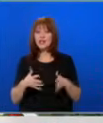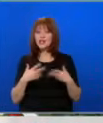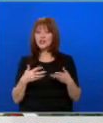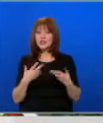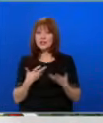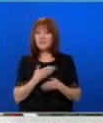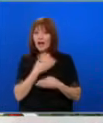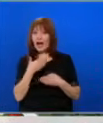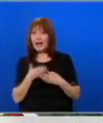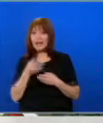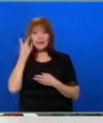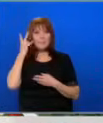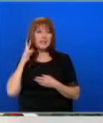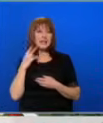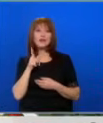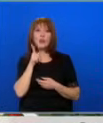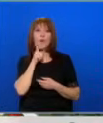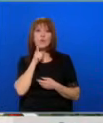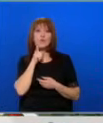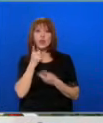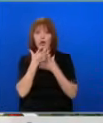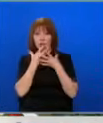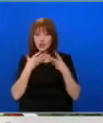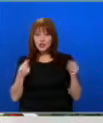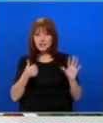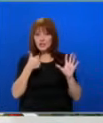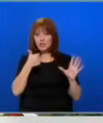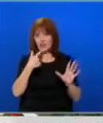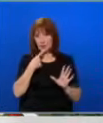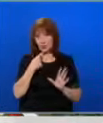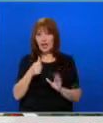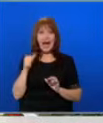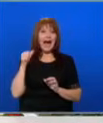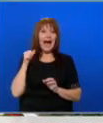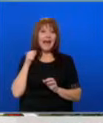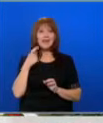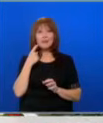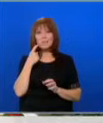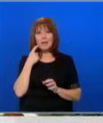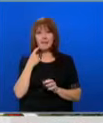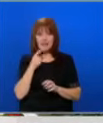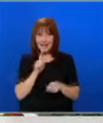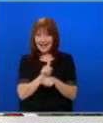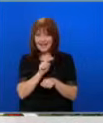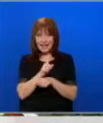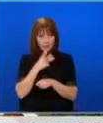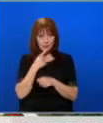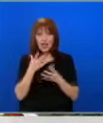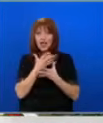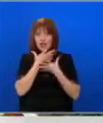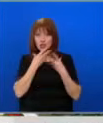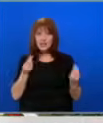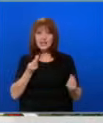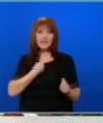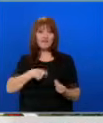Щастлива развръзка за британско момче, което е в неизвестност от 6 години. Алекс Бати е едва на 11, когато изчезва в Испания,